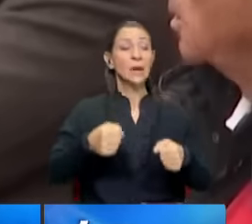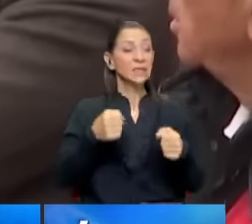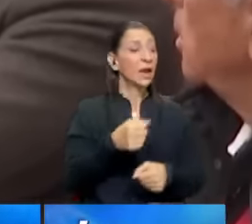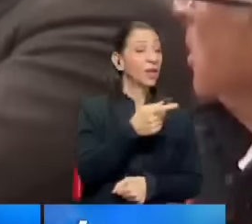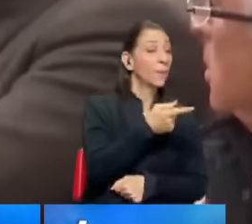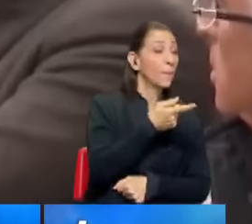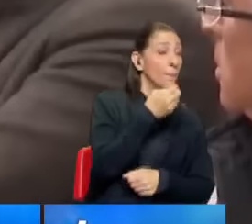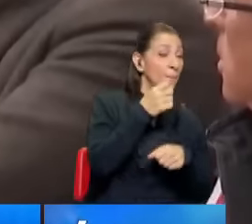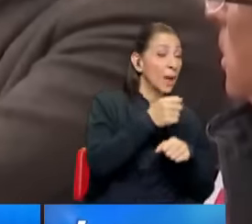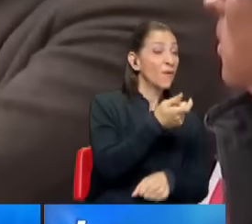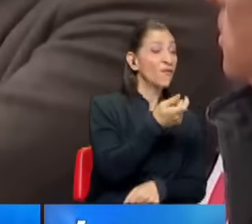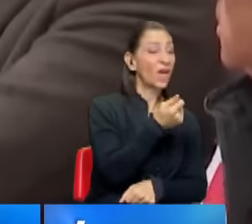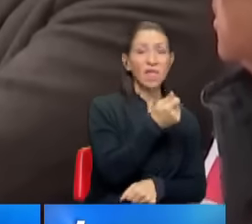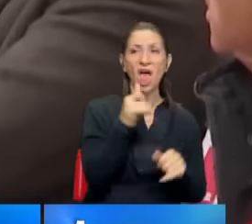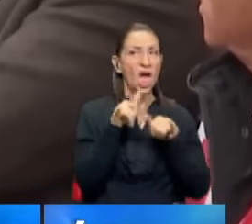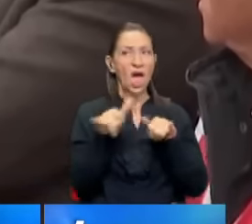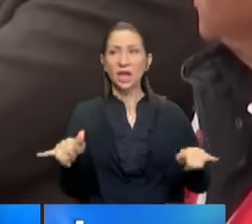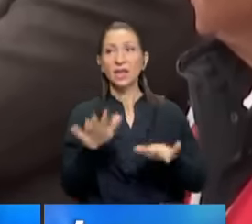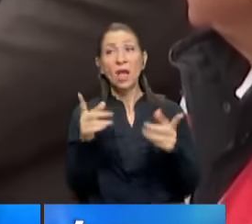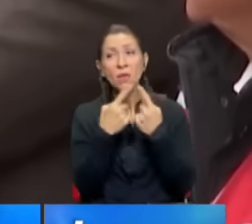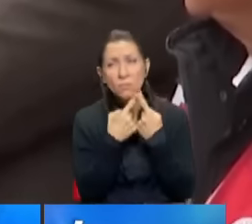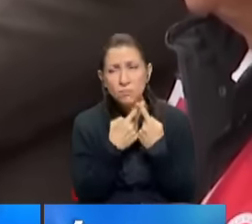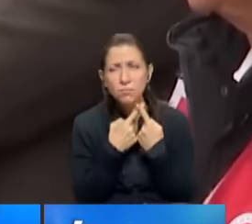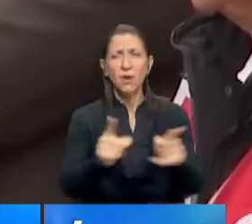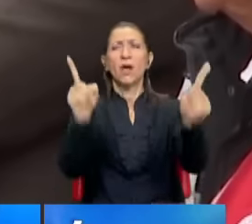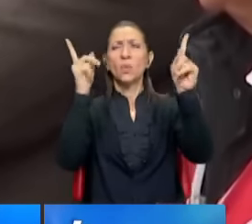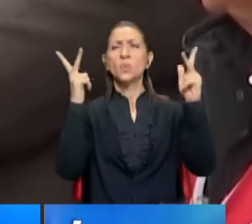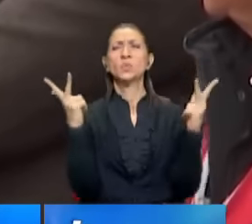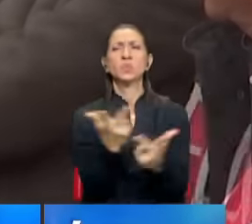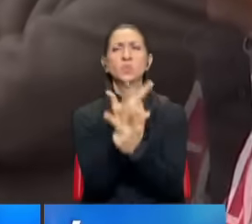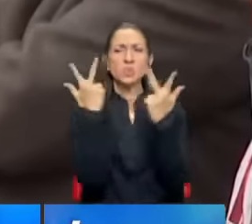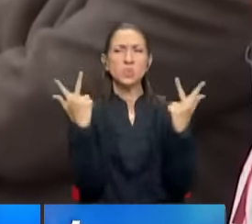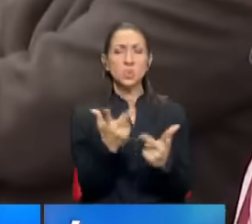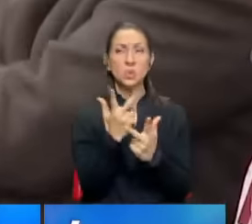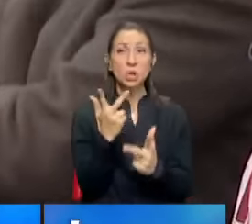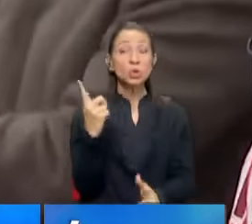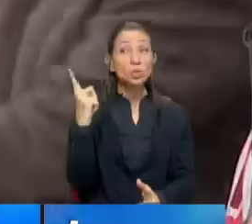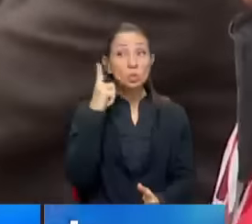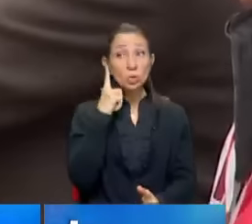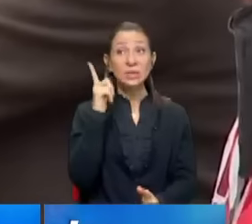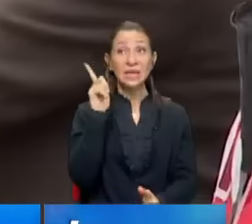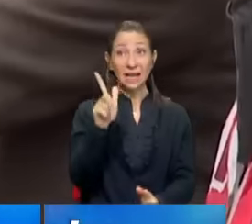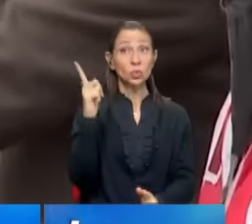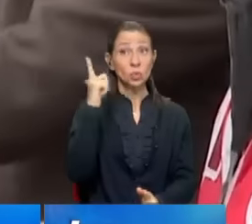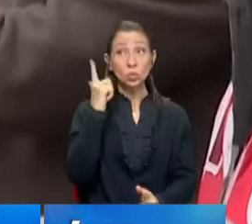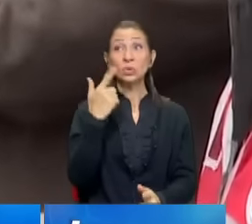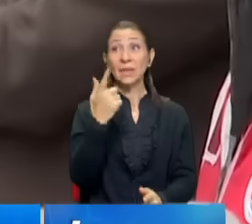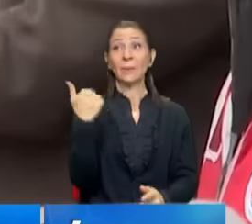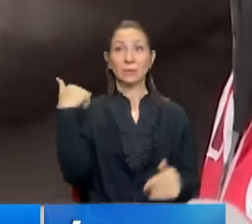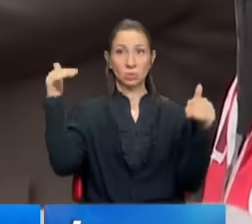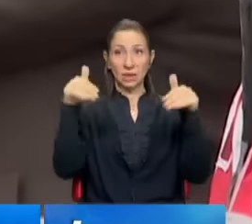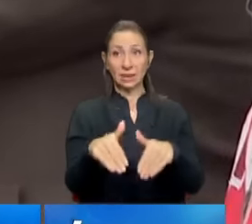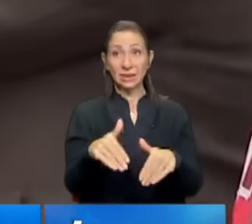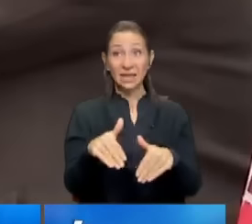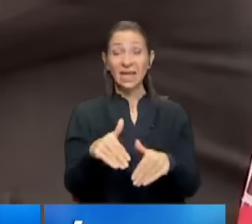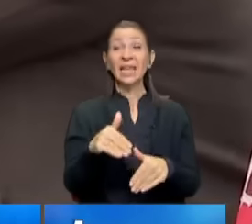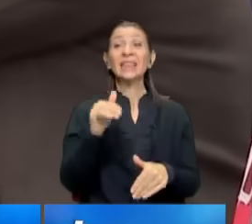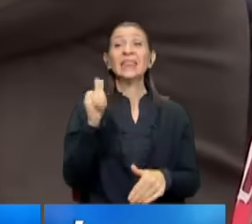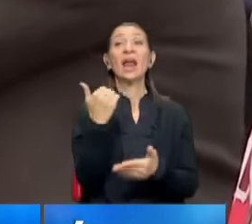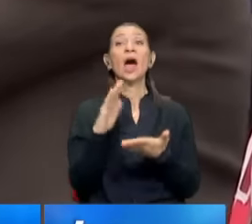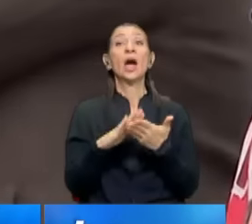pazardaki, marketteki fiyatlar arasında dağlar kadar fark var. Duyması gerekenler duysun diye bu alandayız.